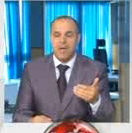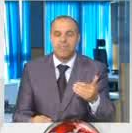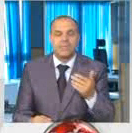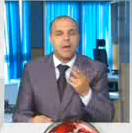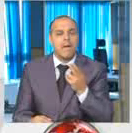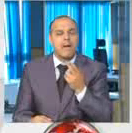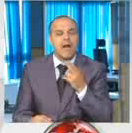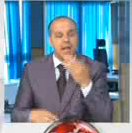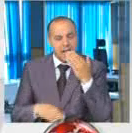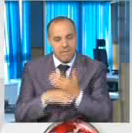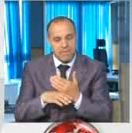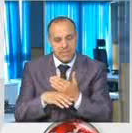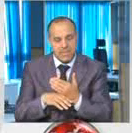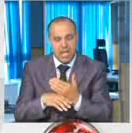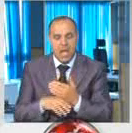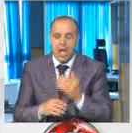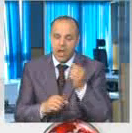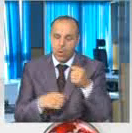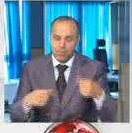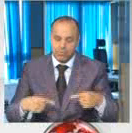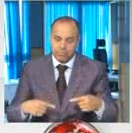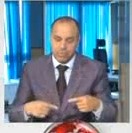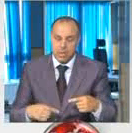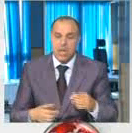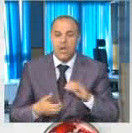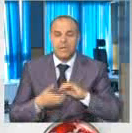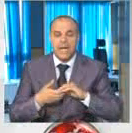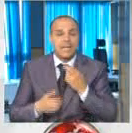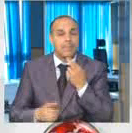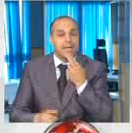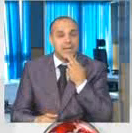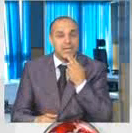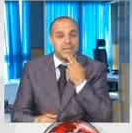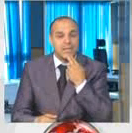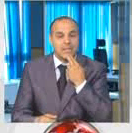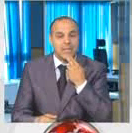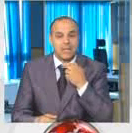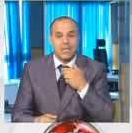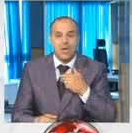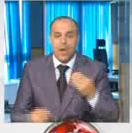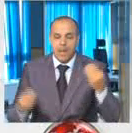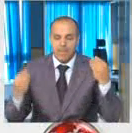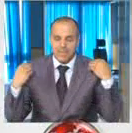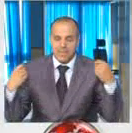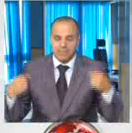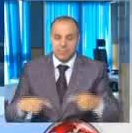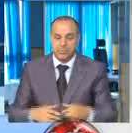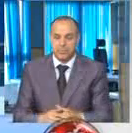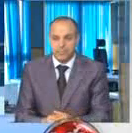الرياضية بقفصة شبيبة القيروان واتحاد بن قردان النادي الرياضي البنزرتي.